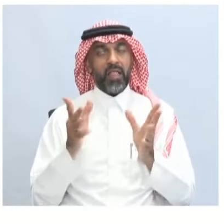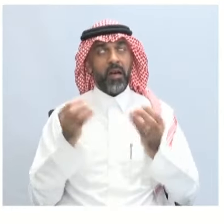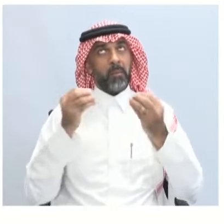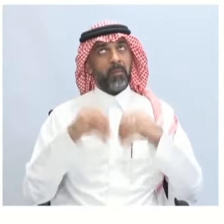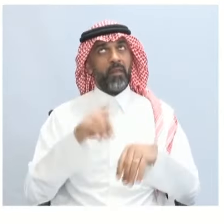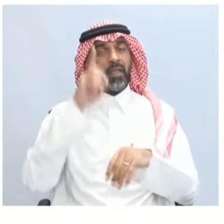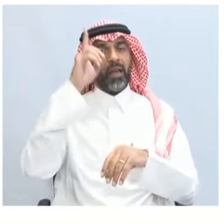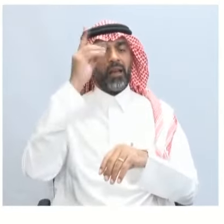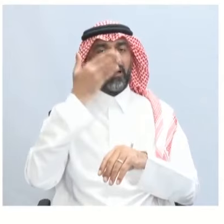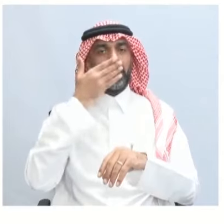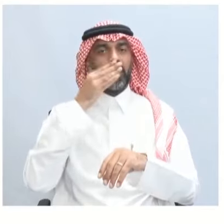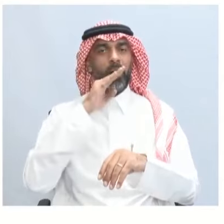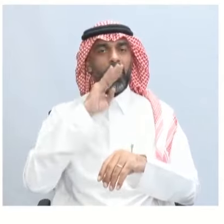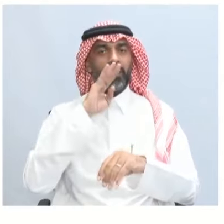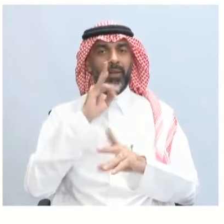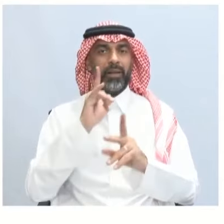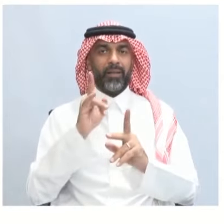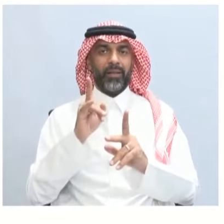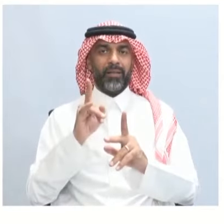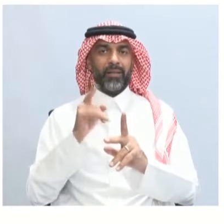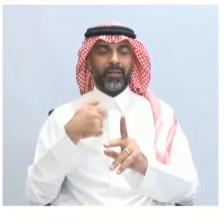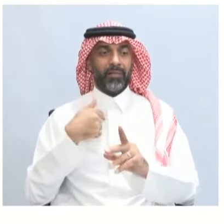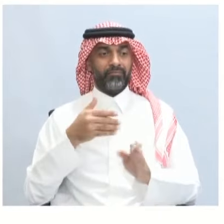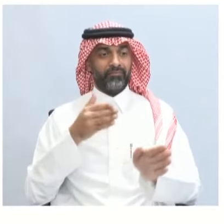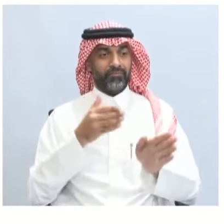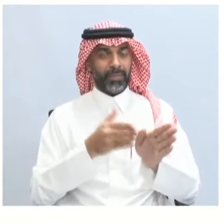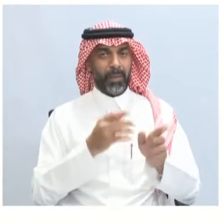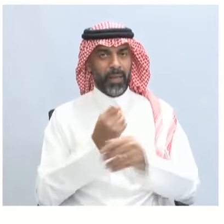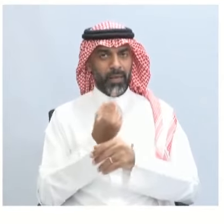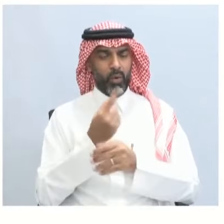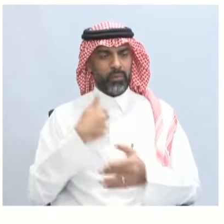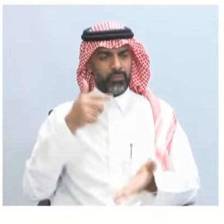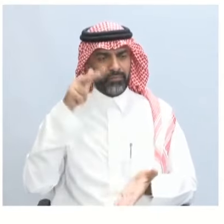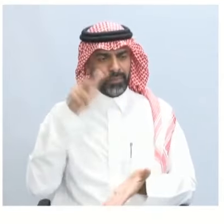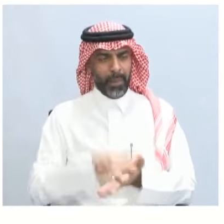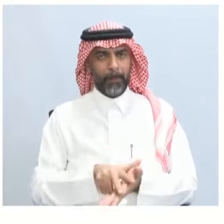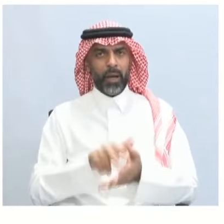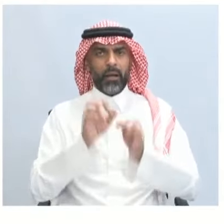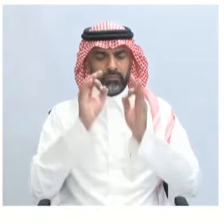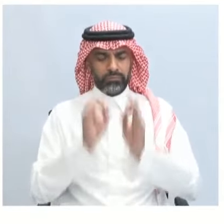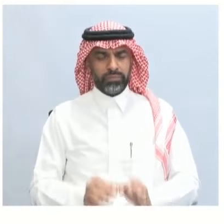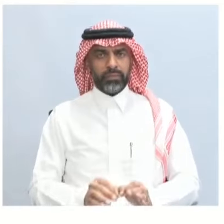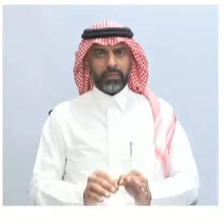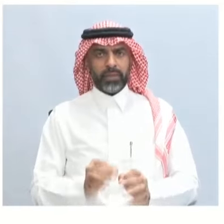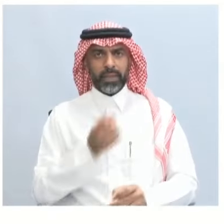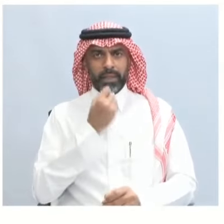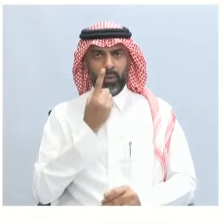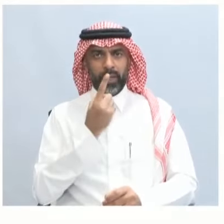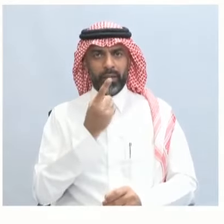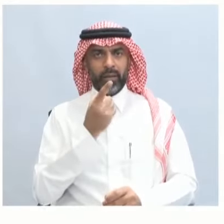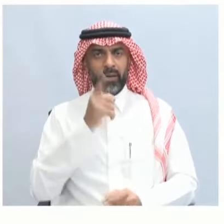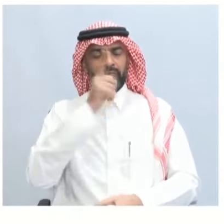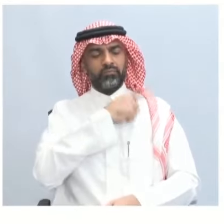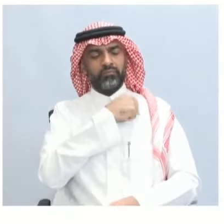وكرمه على هذا الذي حقق التوحيد وهذا الاثر يكون في الاخره تكفير السيئات